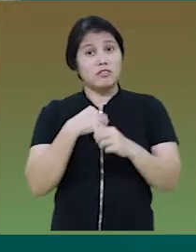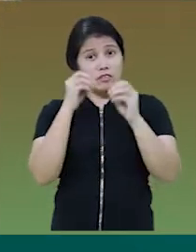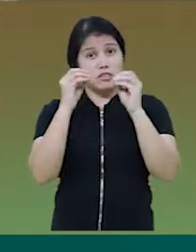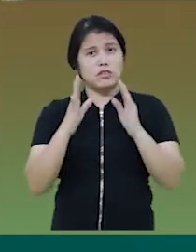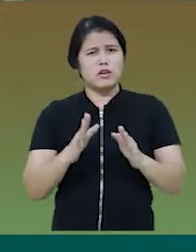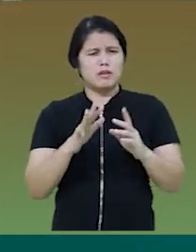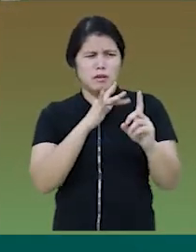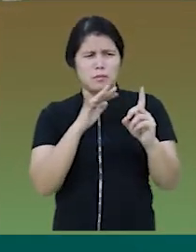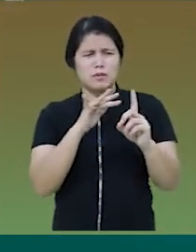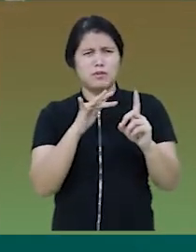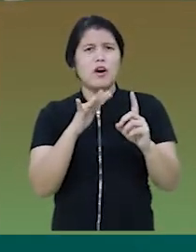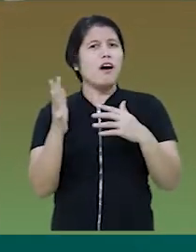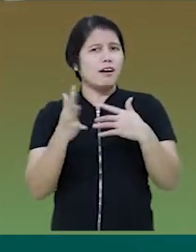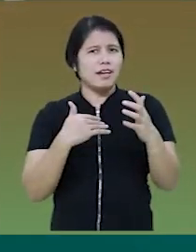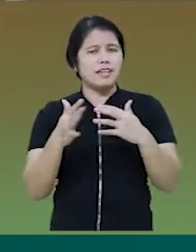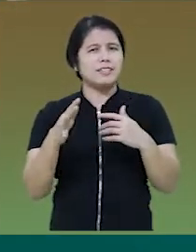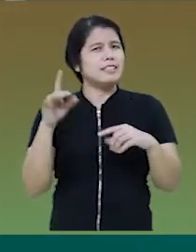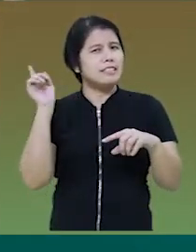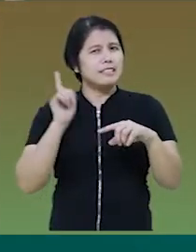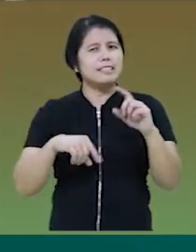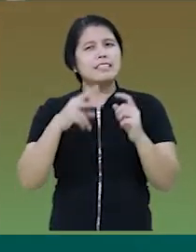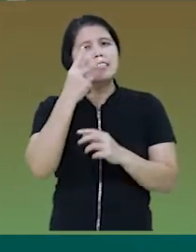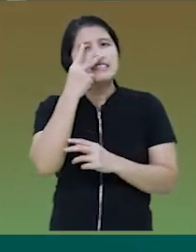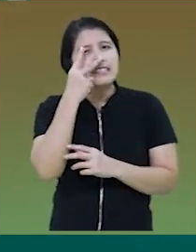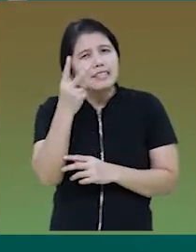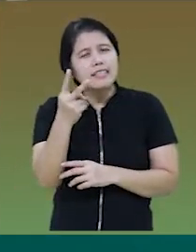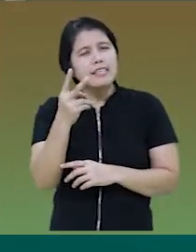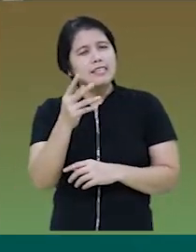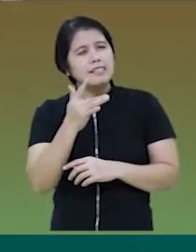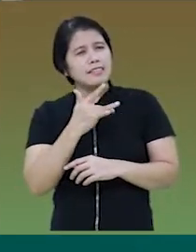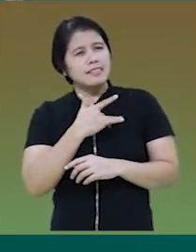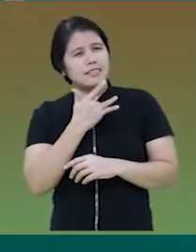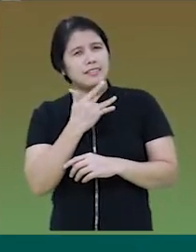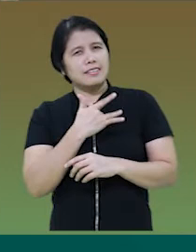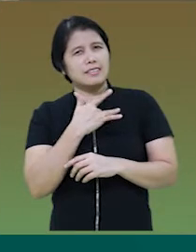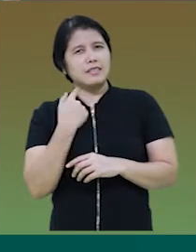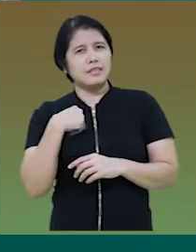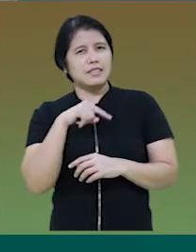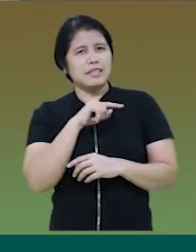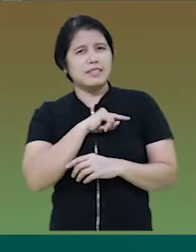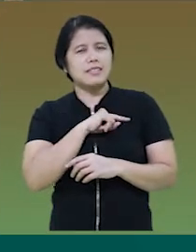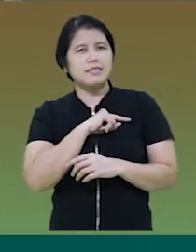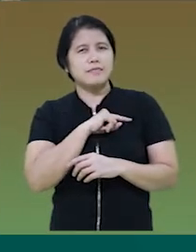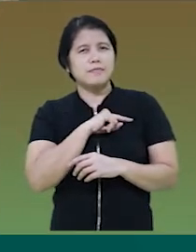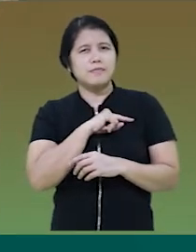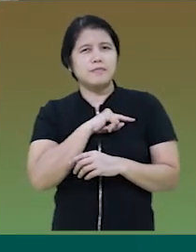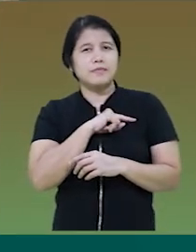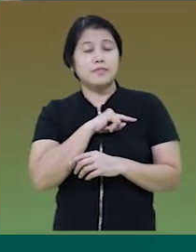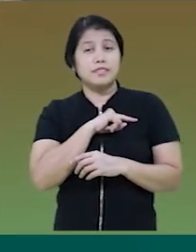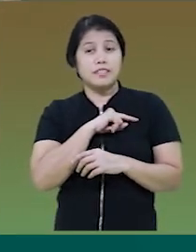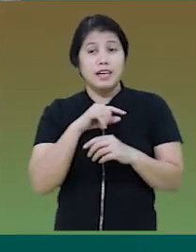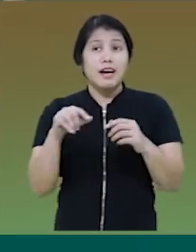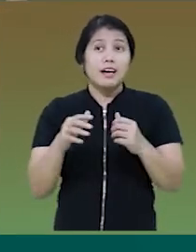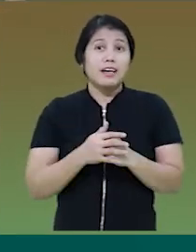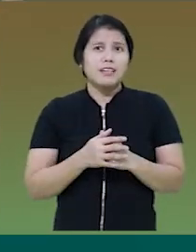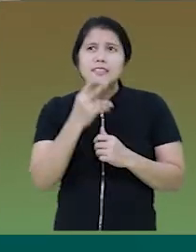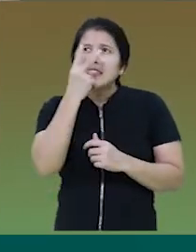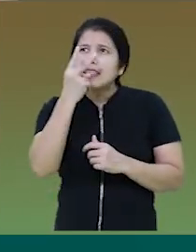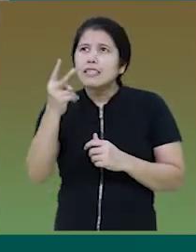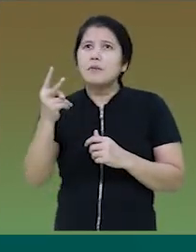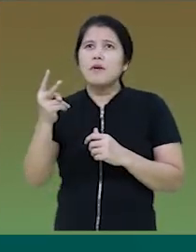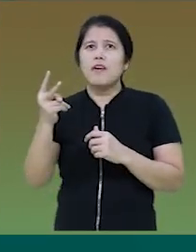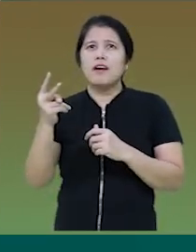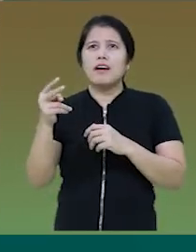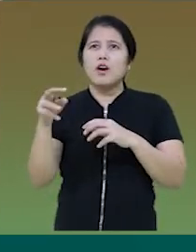ako naman po, napansin ko na kahit hindi natin nakikita ang hangin, nararamdaman natin. Makikita mo ang paggalaw ng